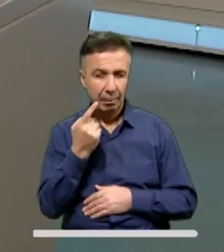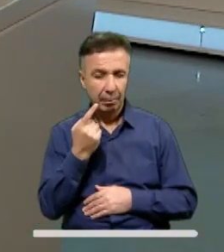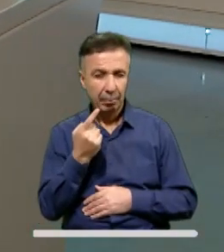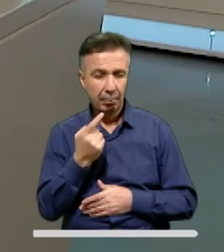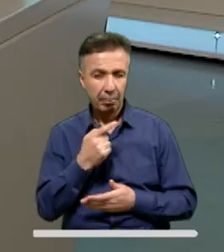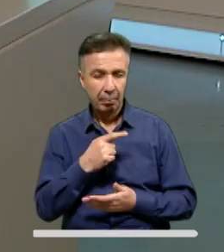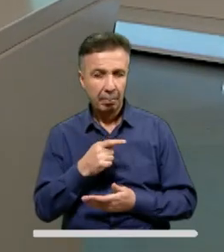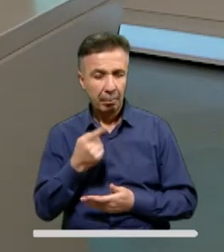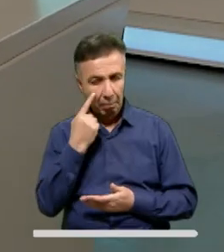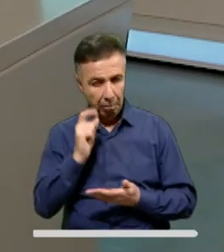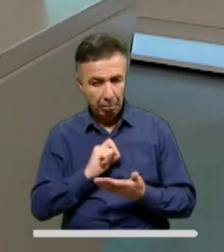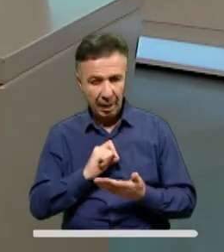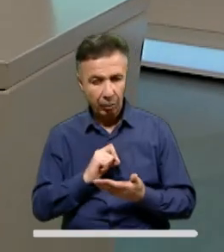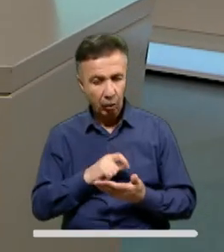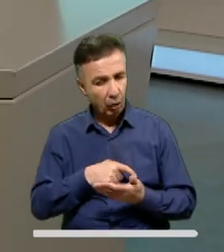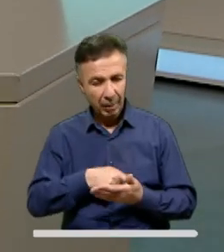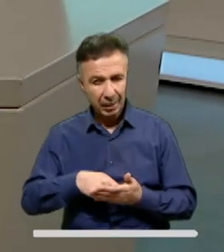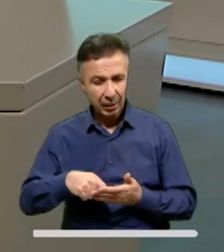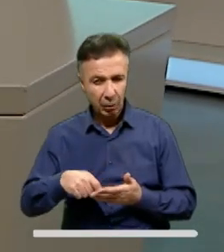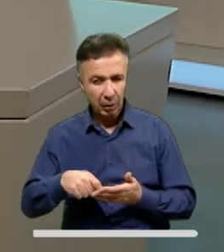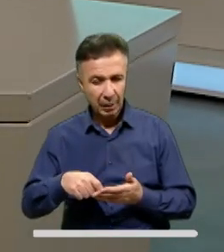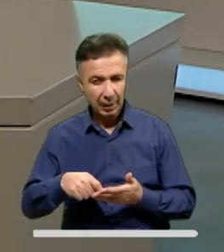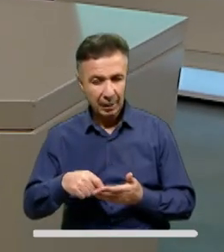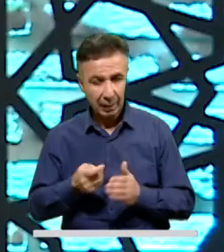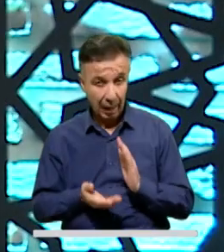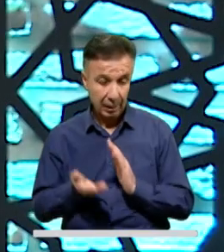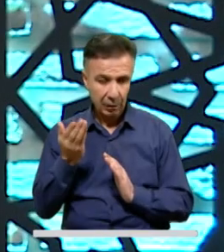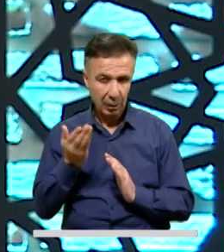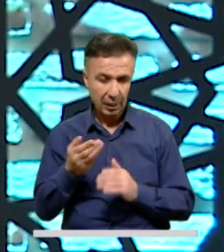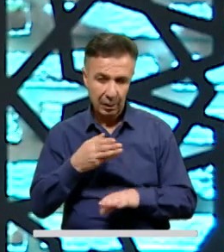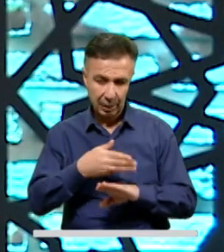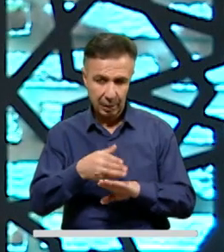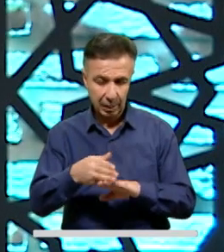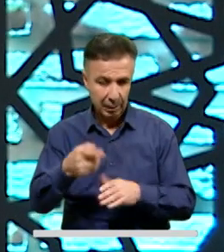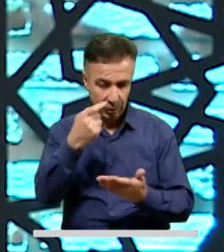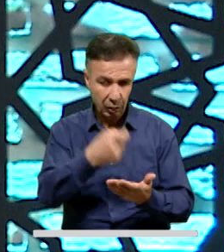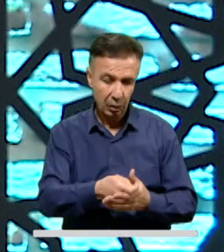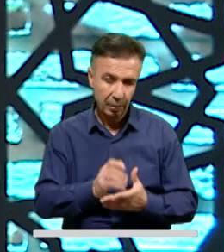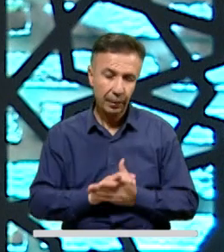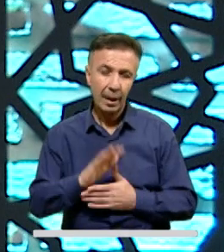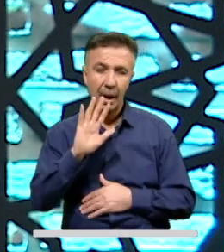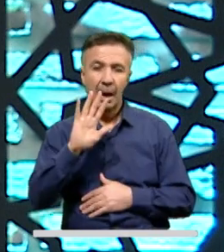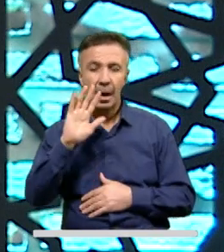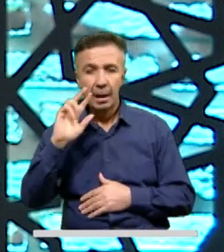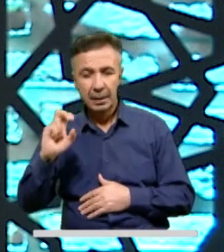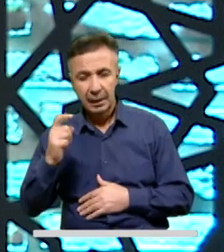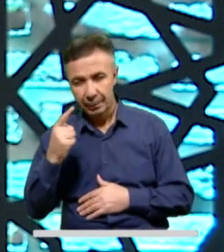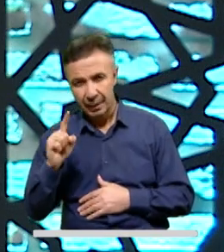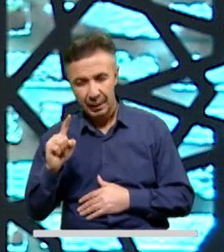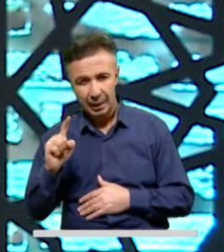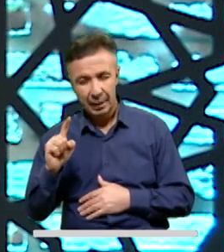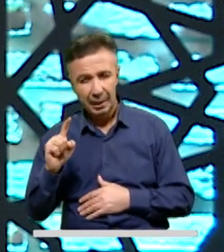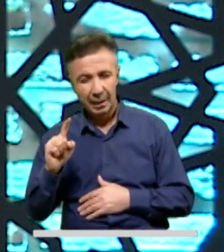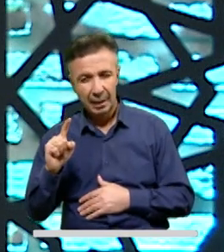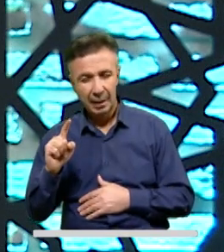maaşının artışına göre de o taksitleri ödüyorduk. Evet. 58 bin liraya aldıydım o zaman. Küçük bir